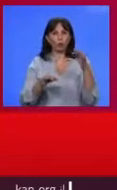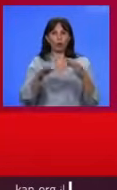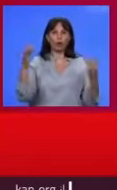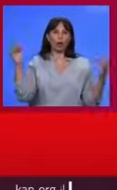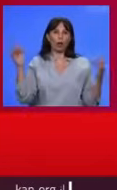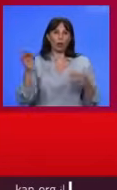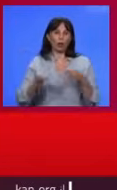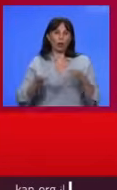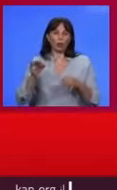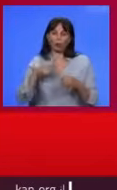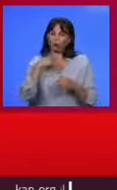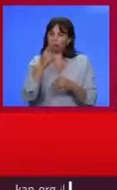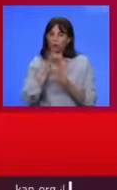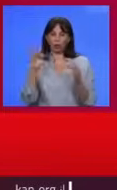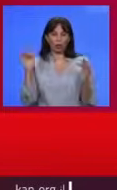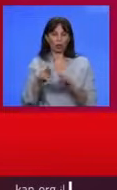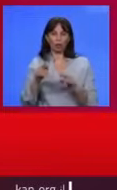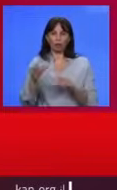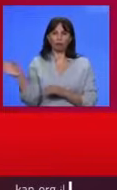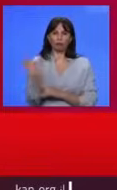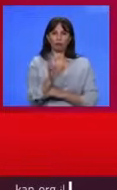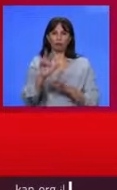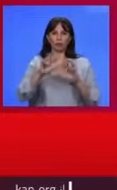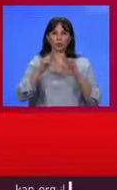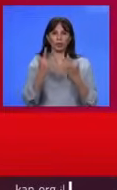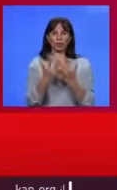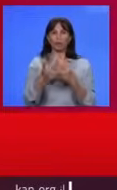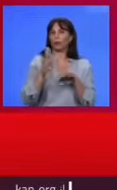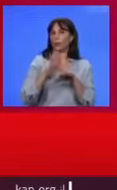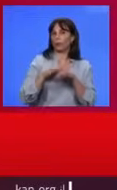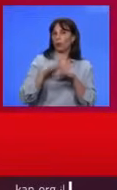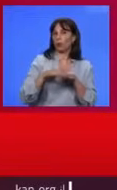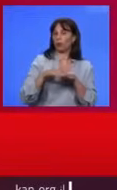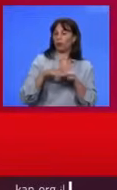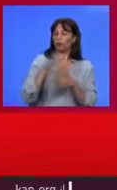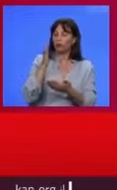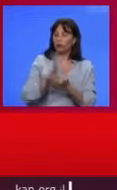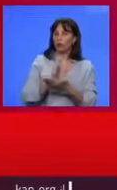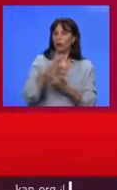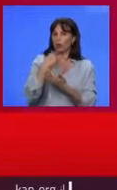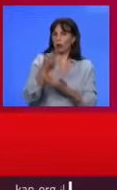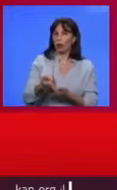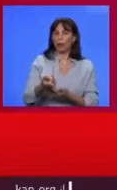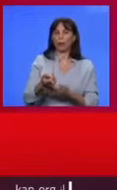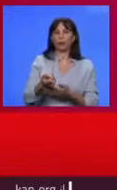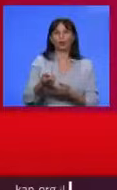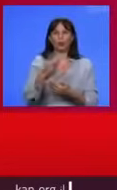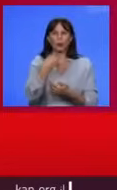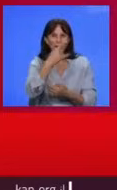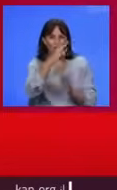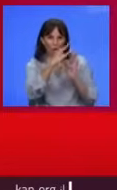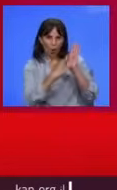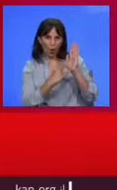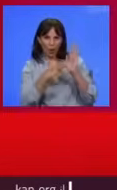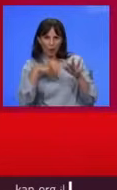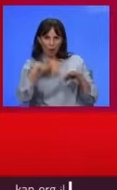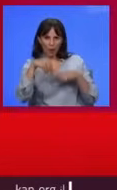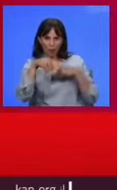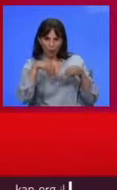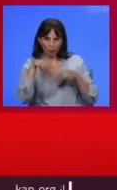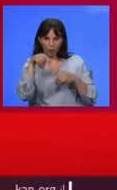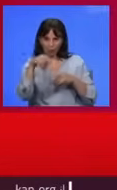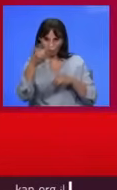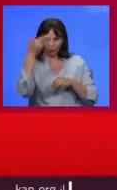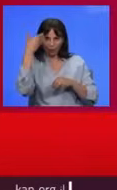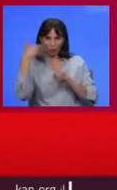מינו צוות, אוקיי. פאנל של מומחים, טוב. שבדק את העניין וקבע שהוא... בקיצור, החוק הוא מאוד גמיש. חקרת, היית חוקר